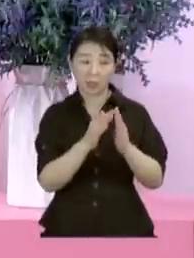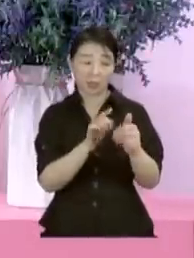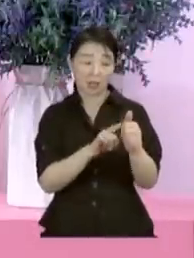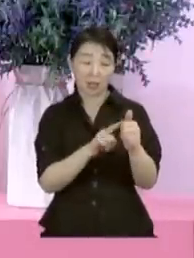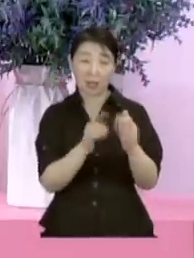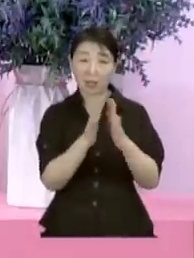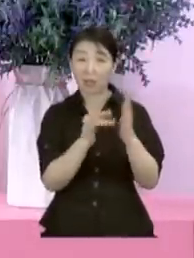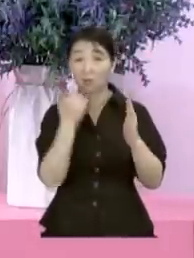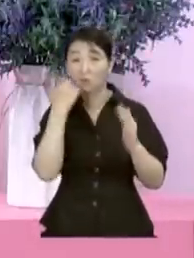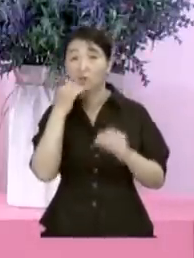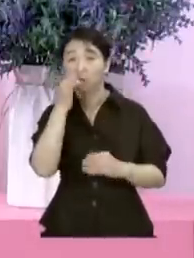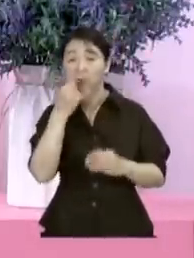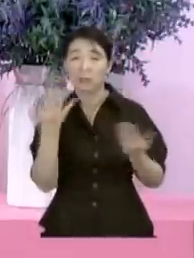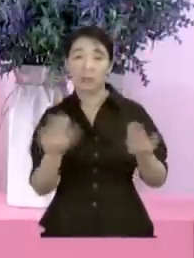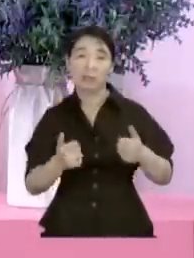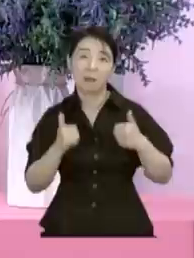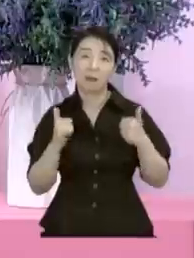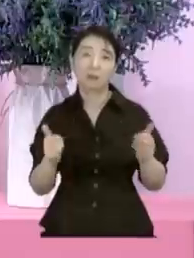이분이